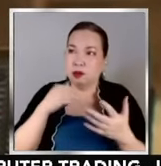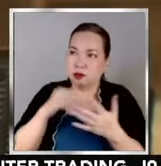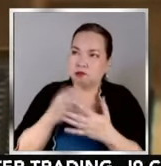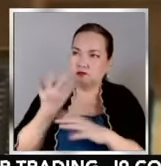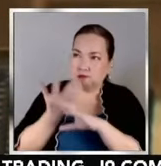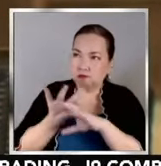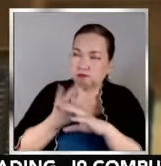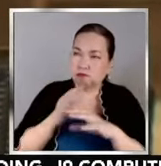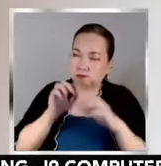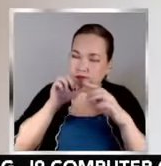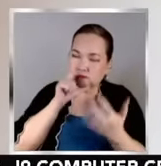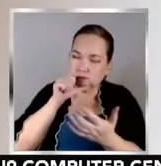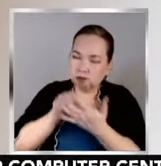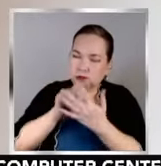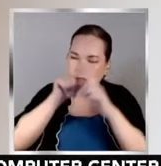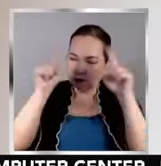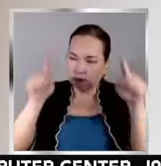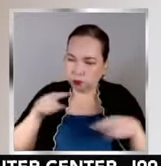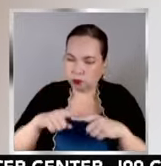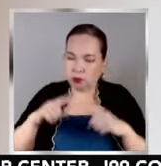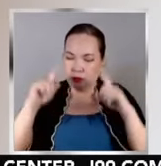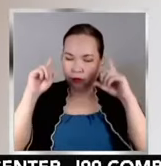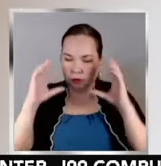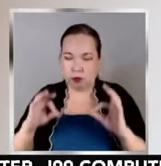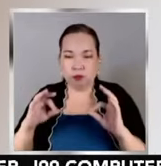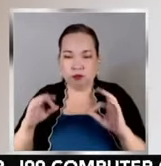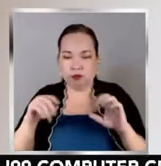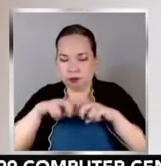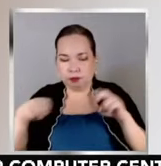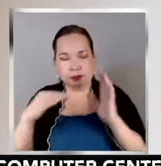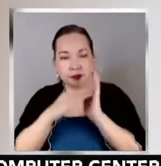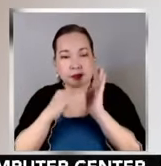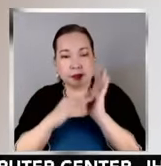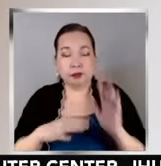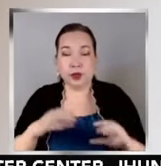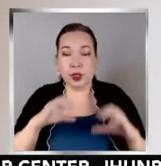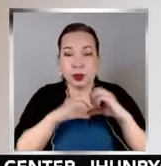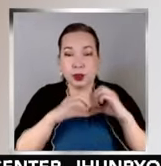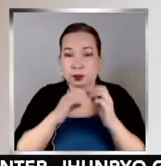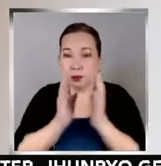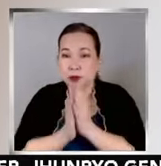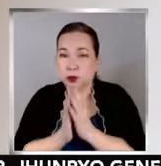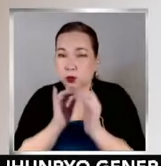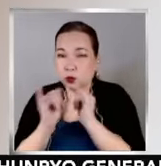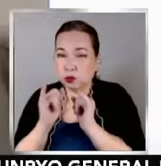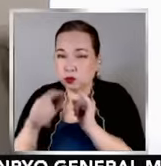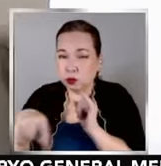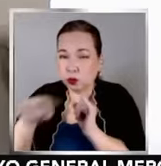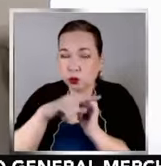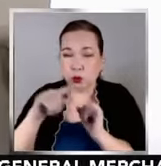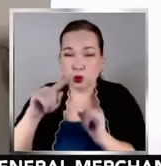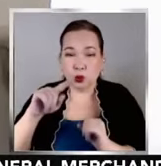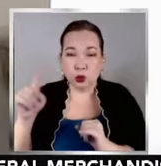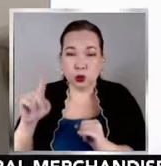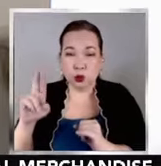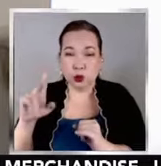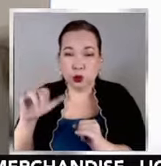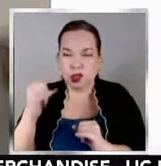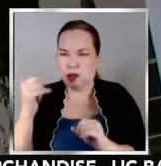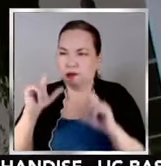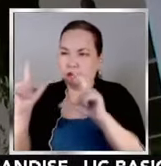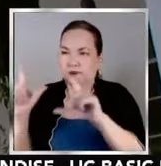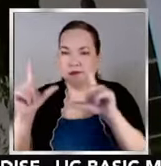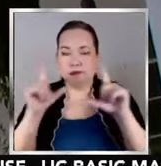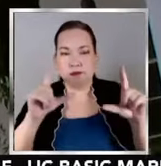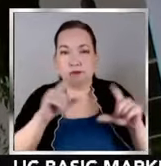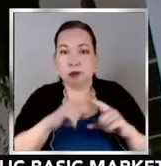of Prosecutors. Kinukuha pa ng GMA Integrated News ang panig ni Zulueta at iba pang akusado, pero wala pa silang mga sagot sa